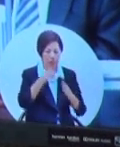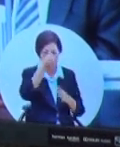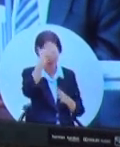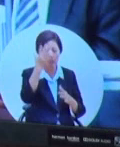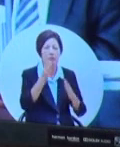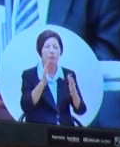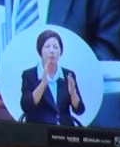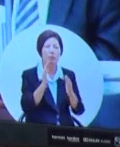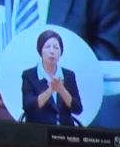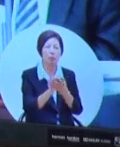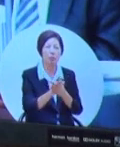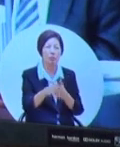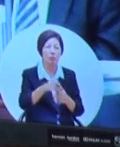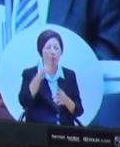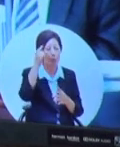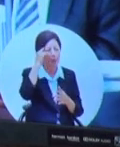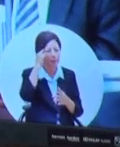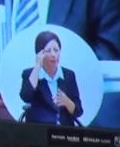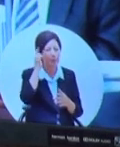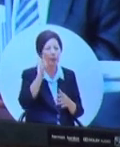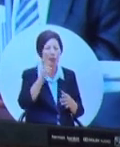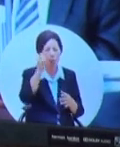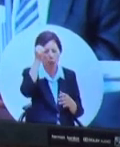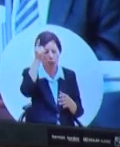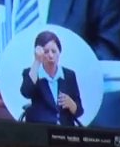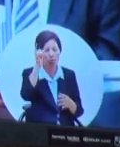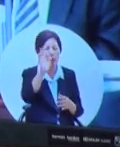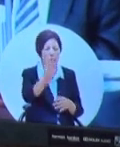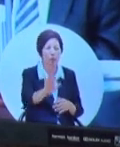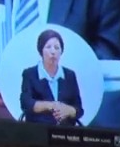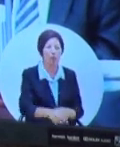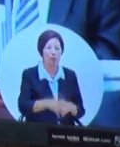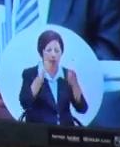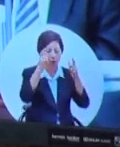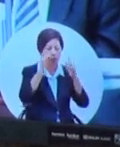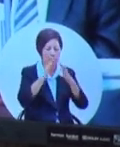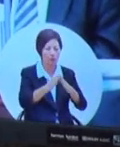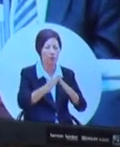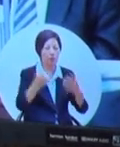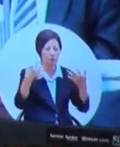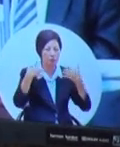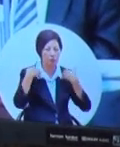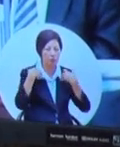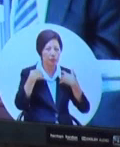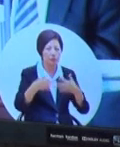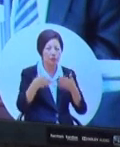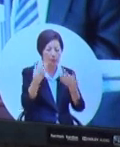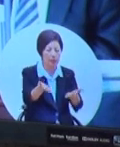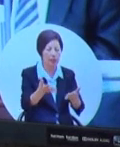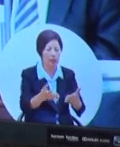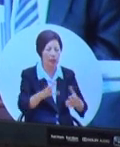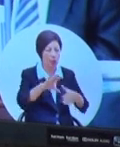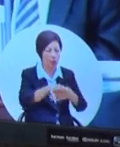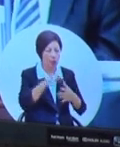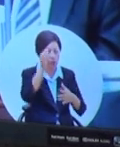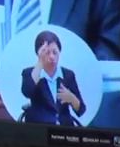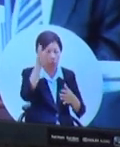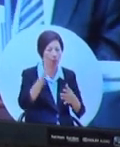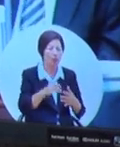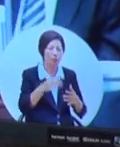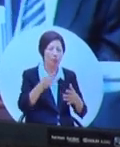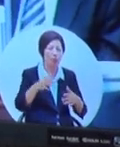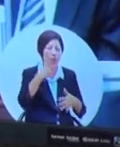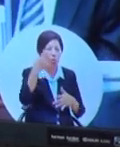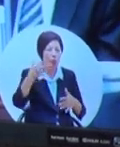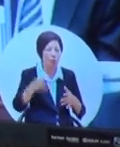友，充满了理想，充满了创意。我觉得高雄市政府有责任让本地的这些文创的乐团的艺术表